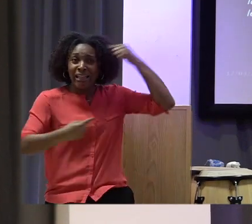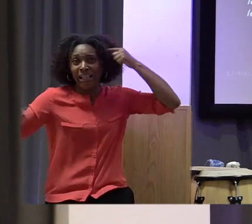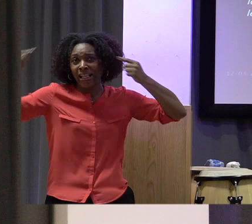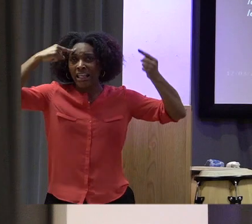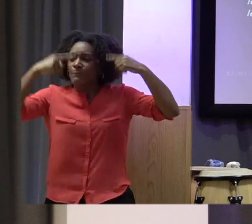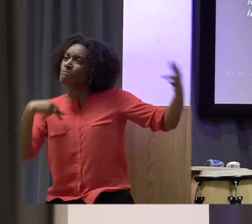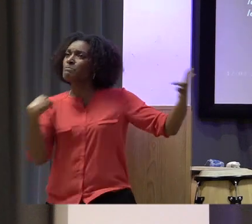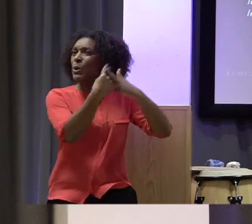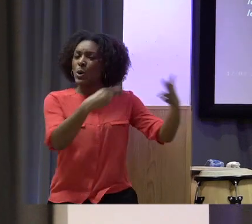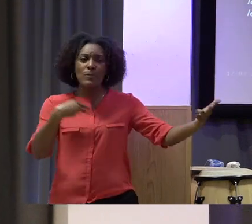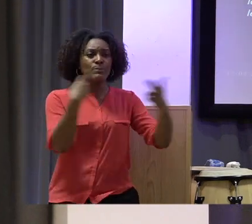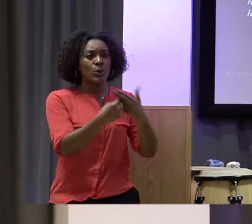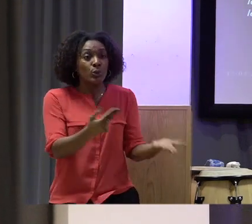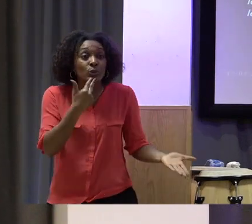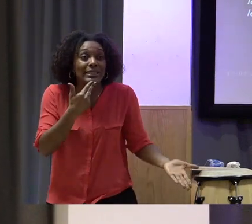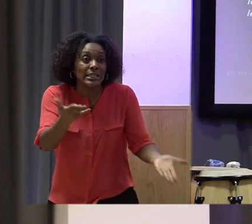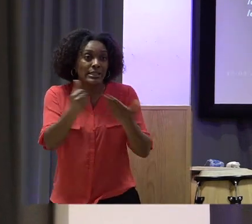Utilisez-la.